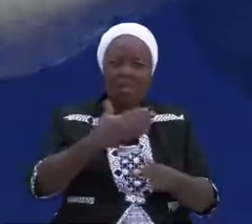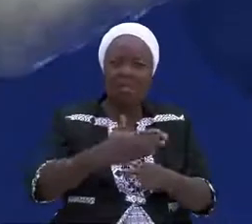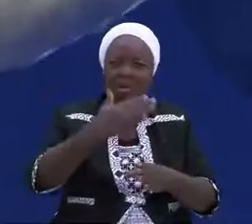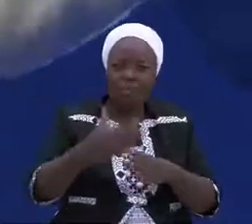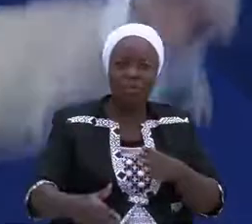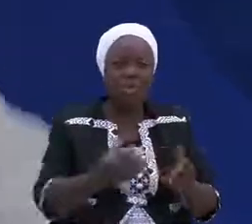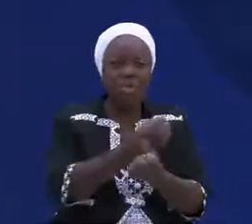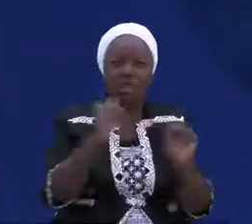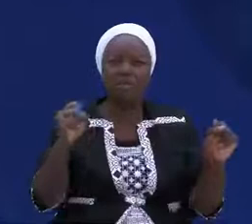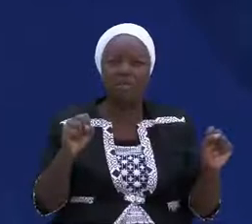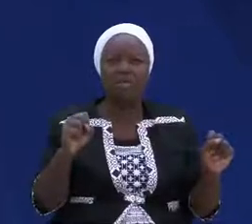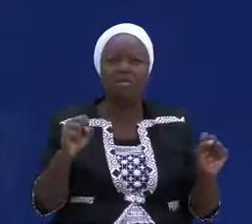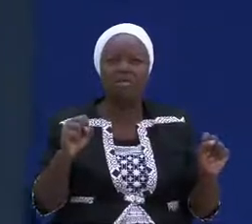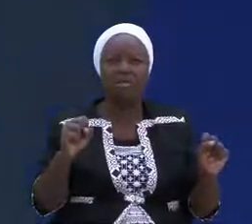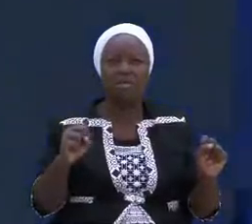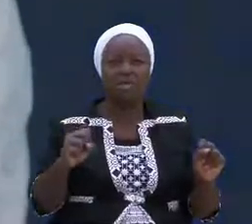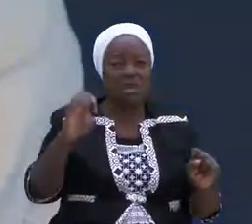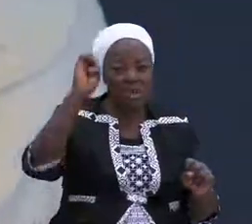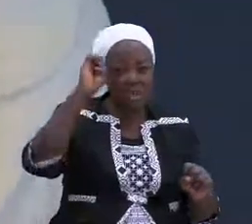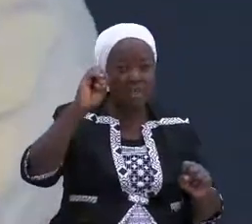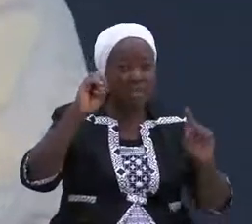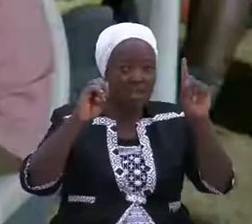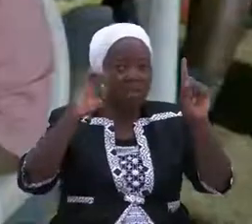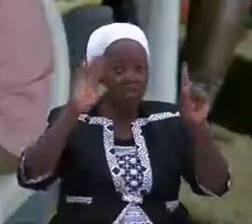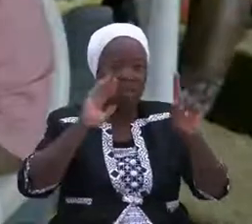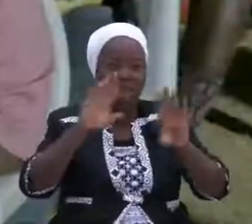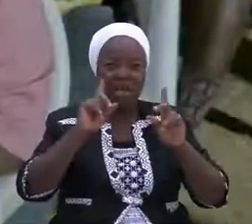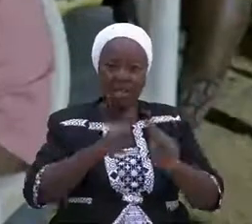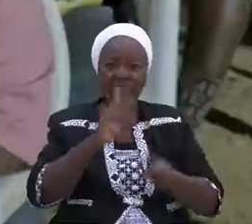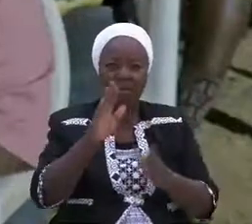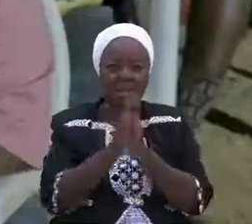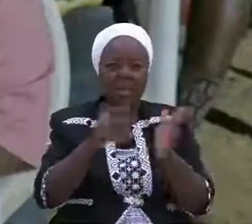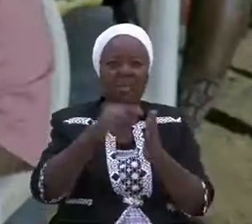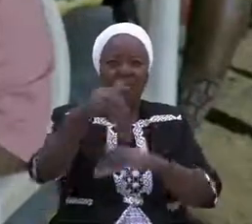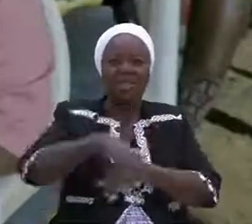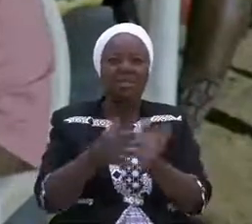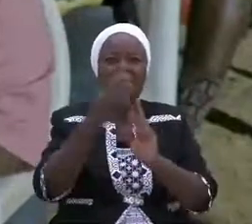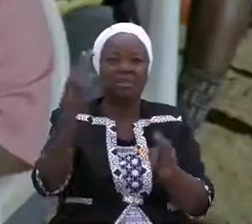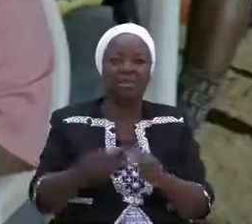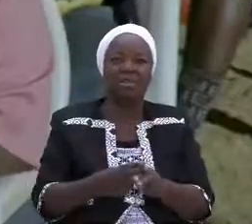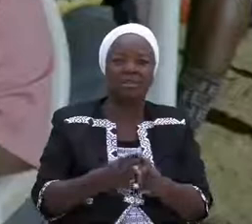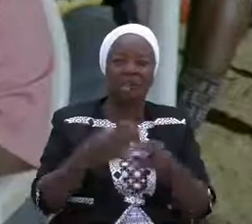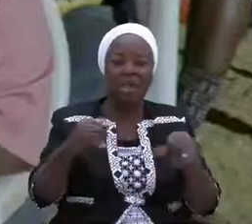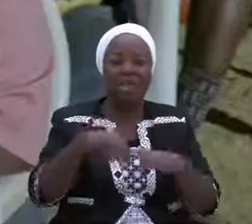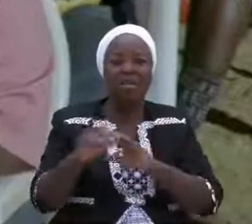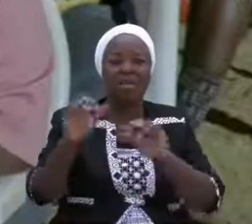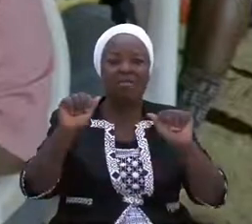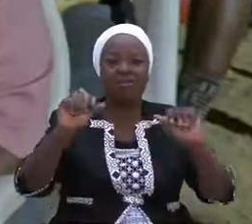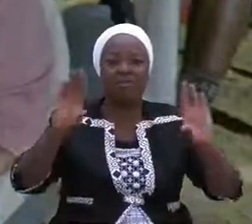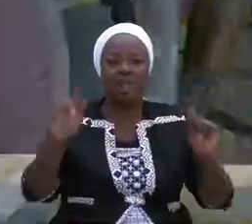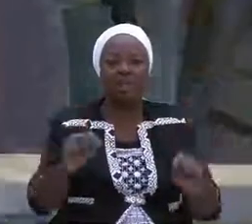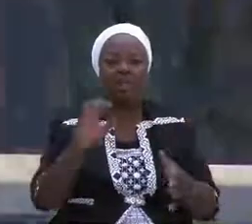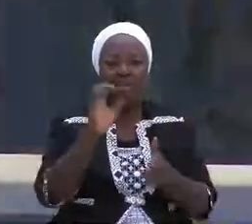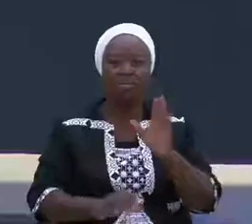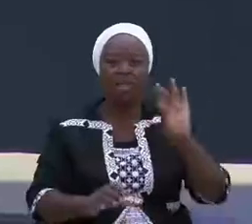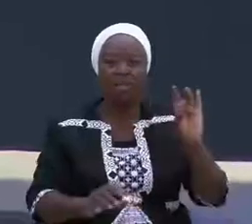donne le salut total. Il va exaucer ta prière ce soir au nom de Jésus. Revenons en Actes,